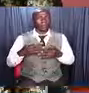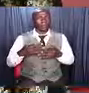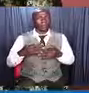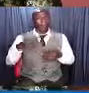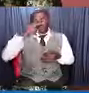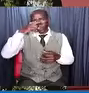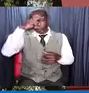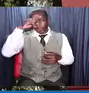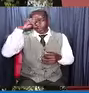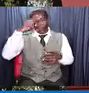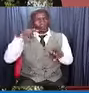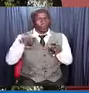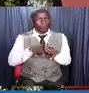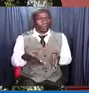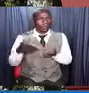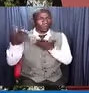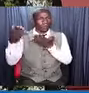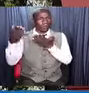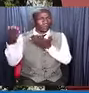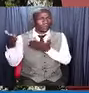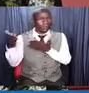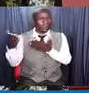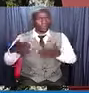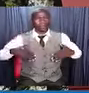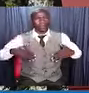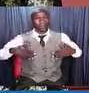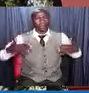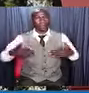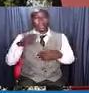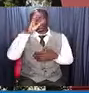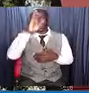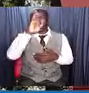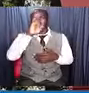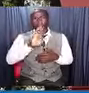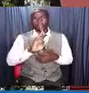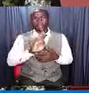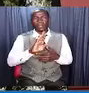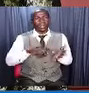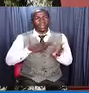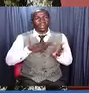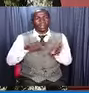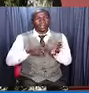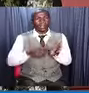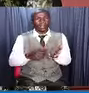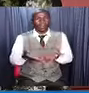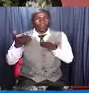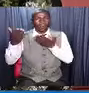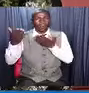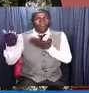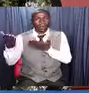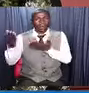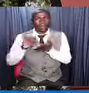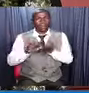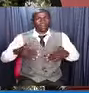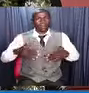Kwa sababu sadaka kama hizo. Because such alms. Ndizo zipendezazo Mungu. Is what pleases God. Hii ni sadaka yenye kupendeza Mungu. This is an offering